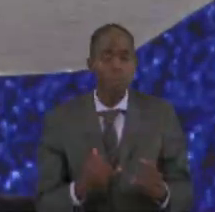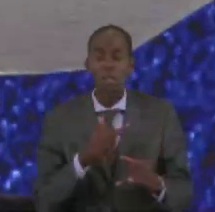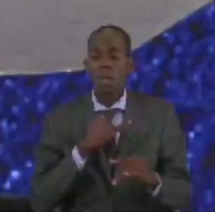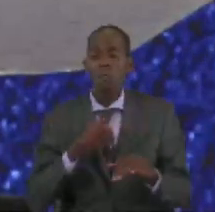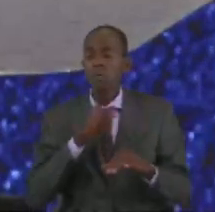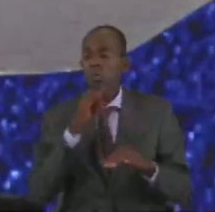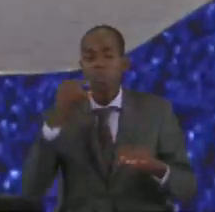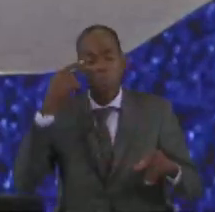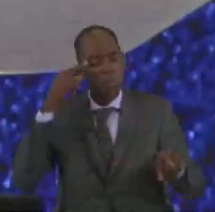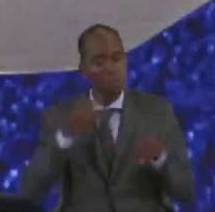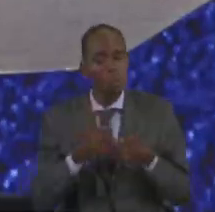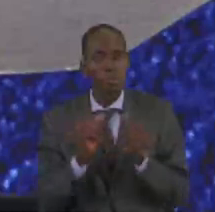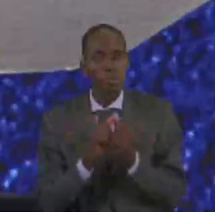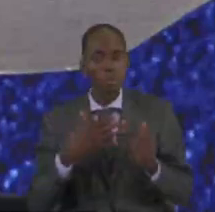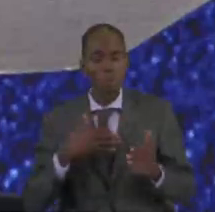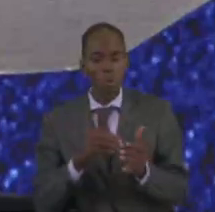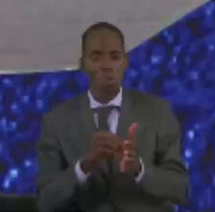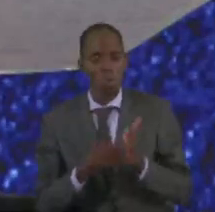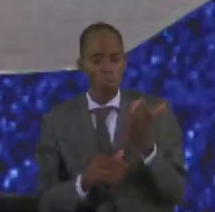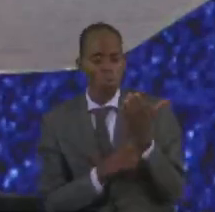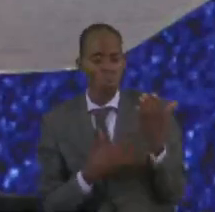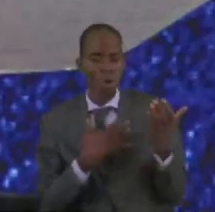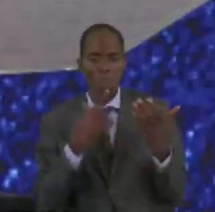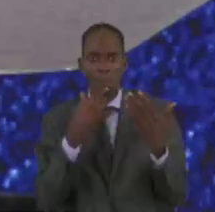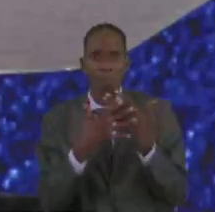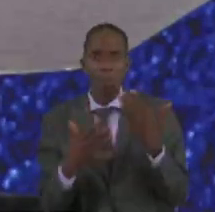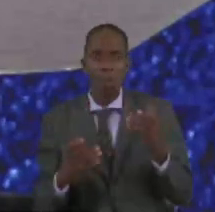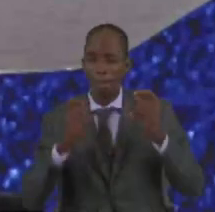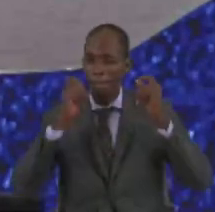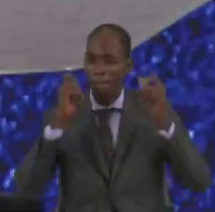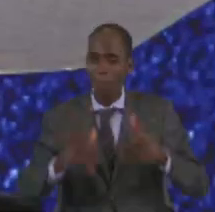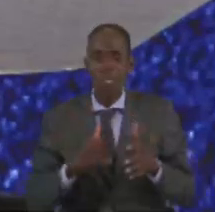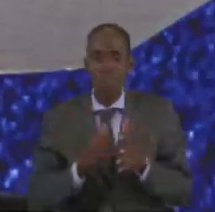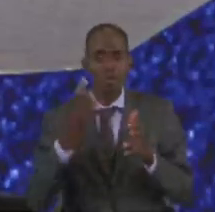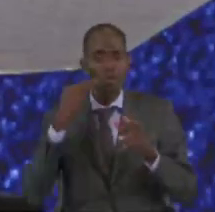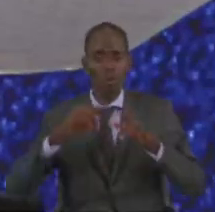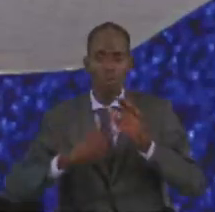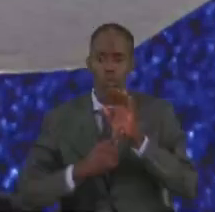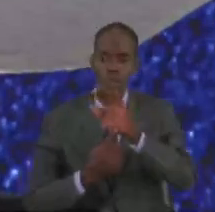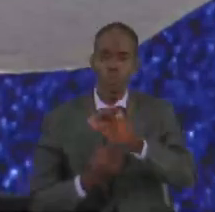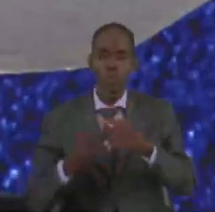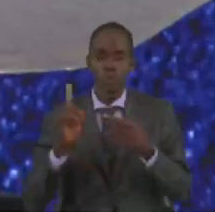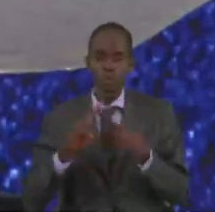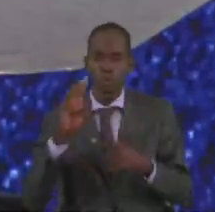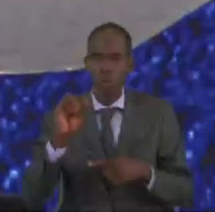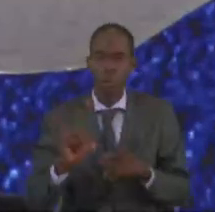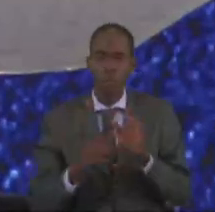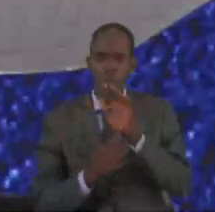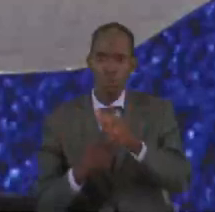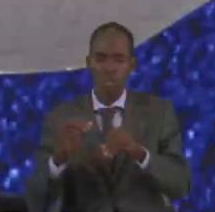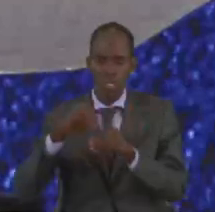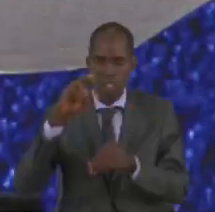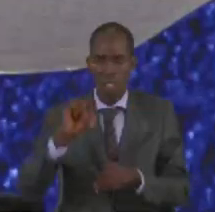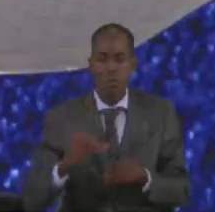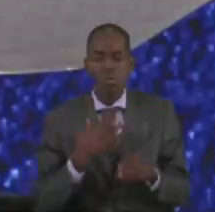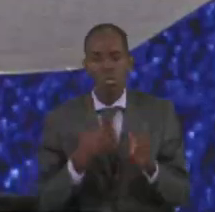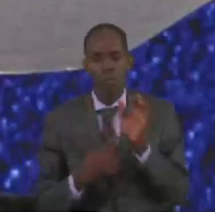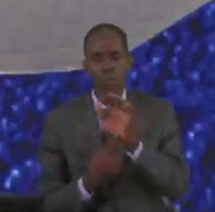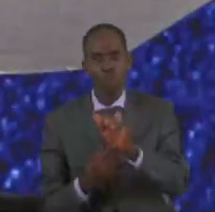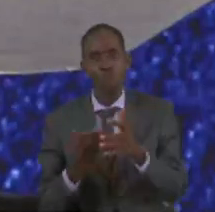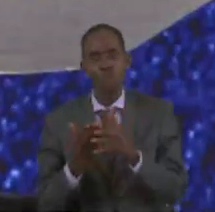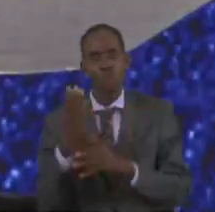la persécution que tu auras. Il dit que je n'ai même pas consulté ma chair. Dès que la chose m'a été révélée